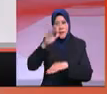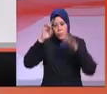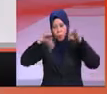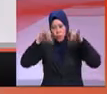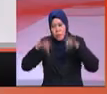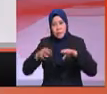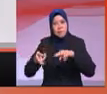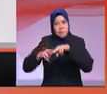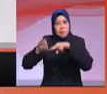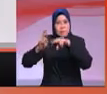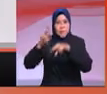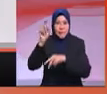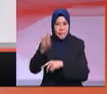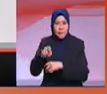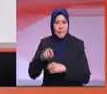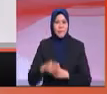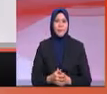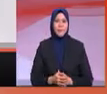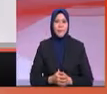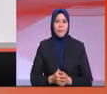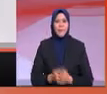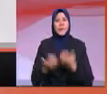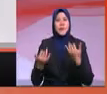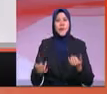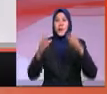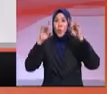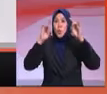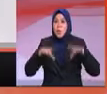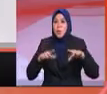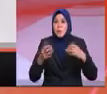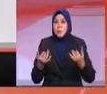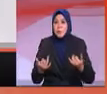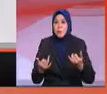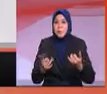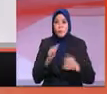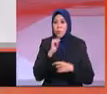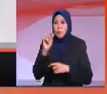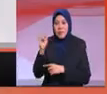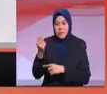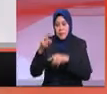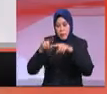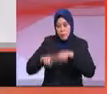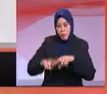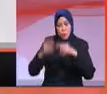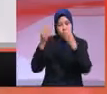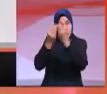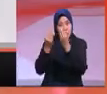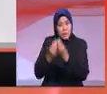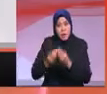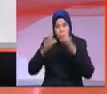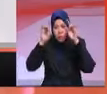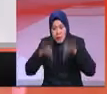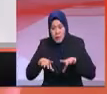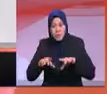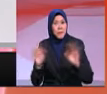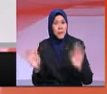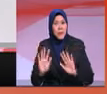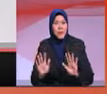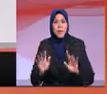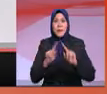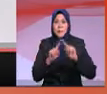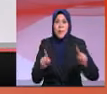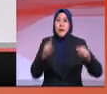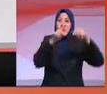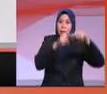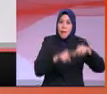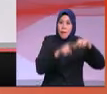ujian tersebut. Jadi kita lihat pada ujian sekarang ini bukan hanya bergantung pada jumlah ujian, tetapi juga